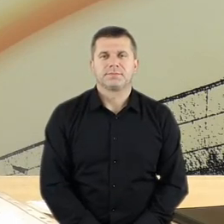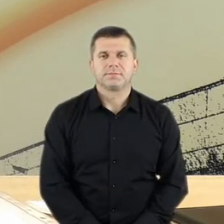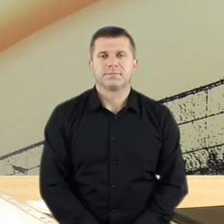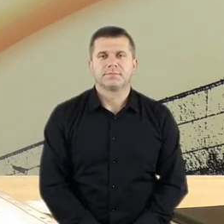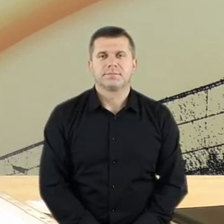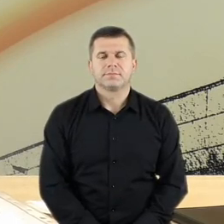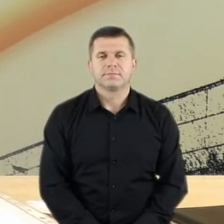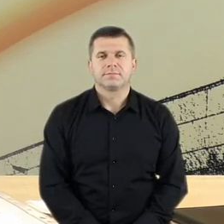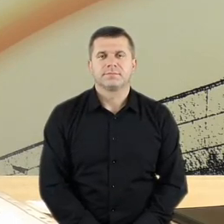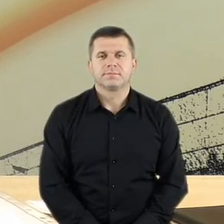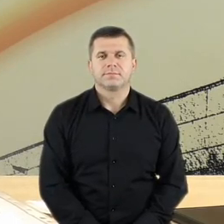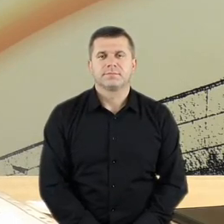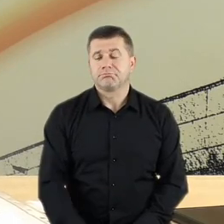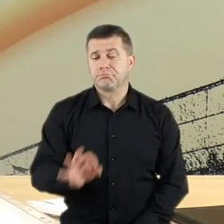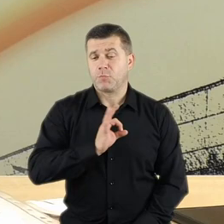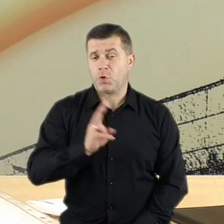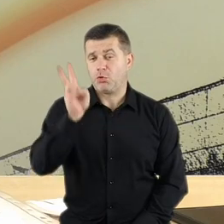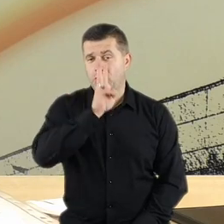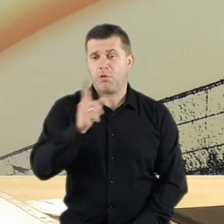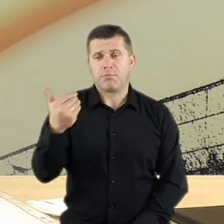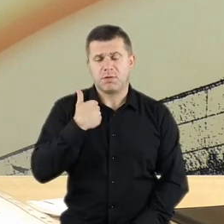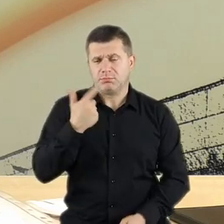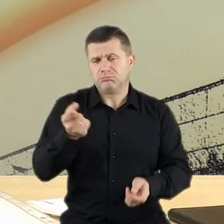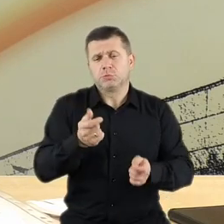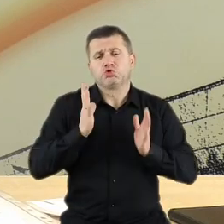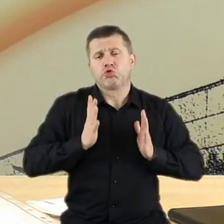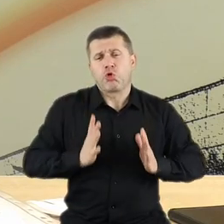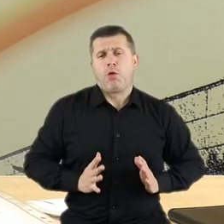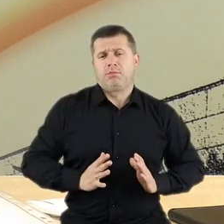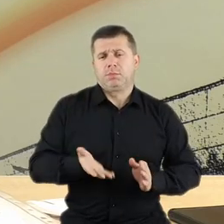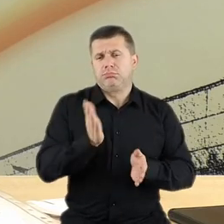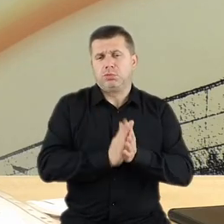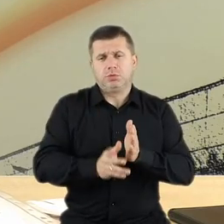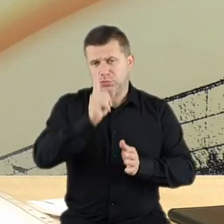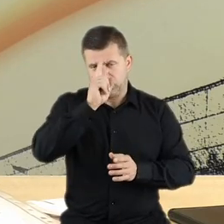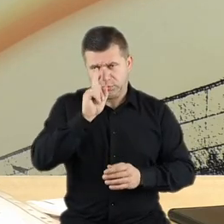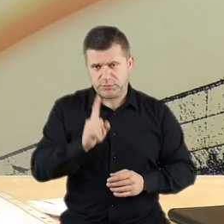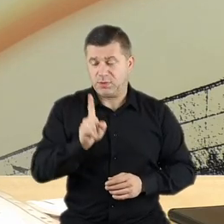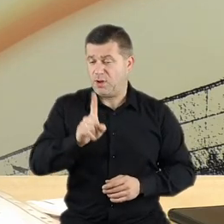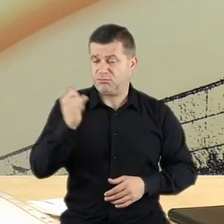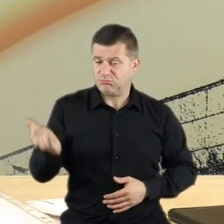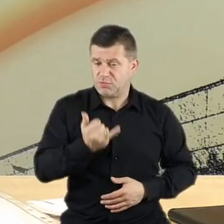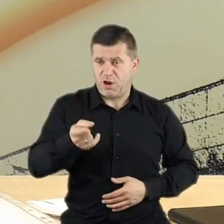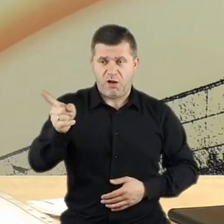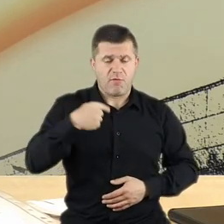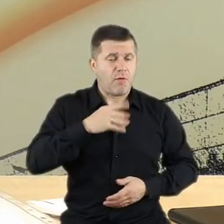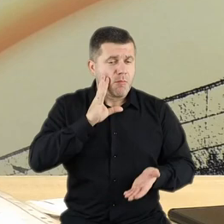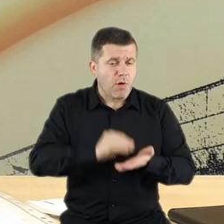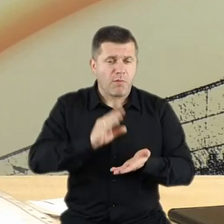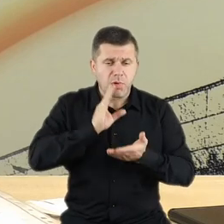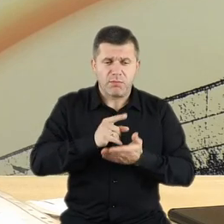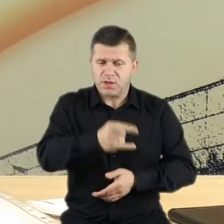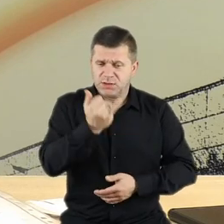no Moi rodzice byli prostymi ludźmi takimi ale zawsze nam powtarzali gdzie wszystko